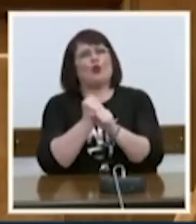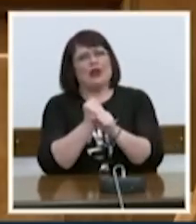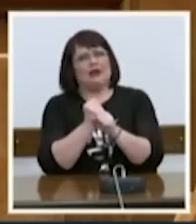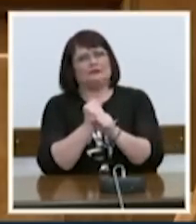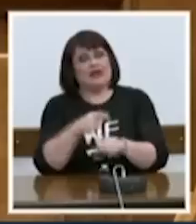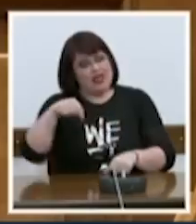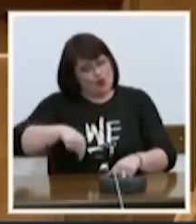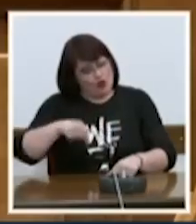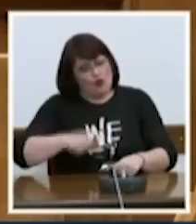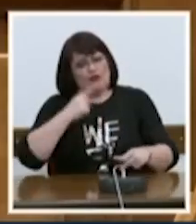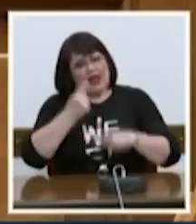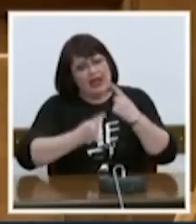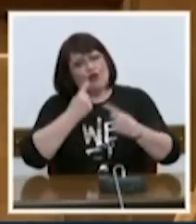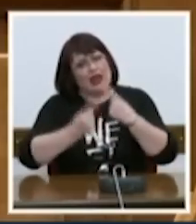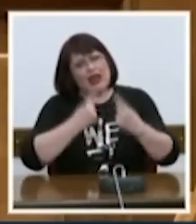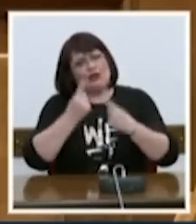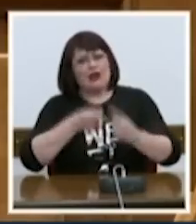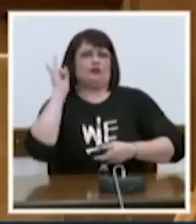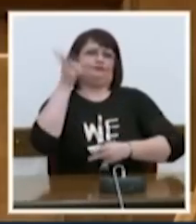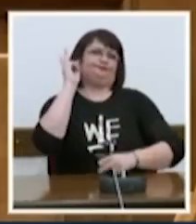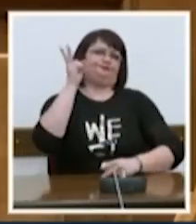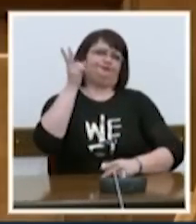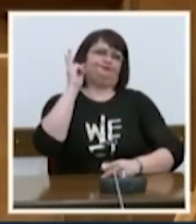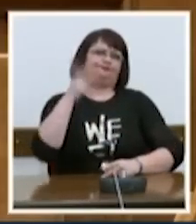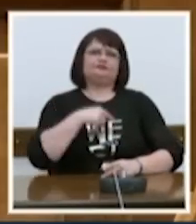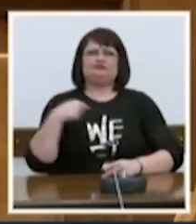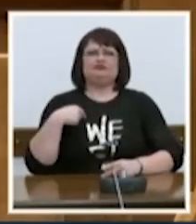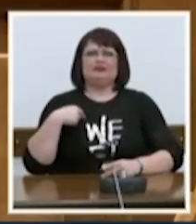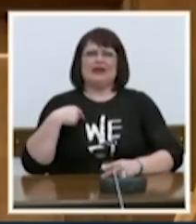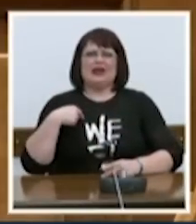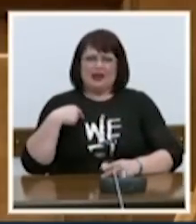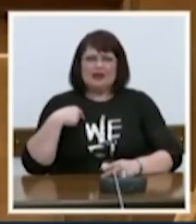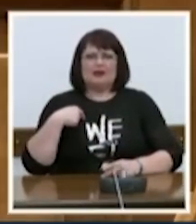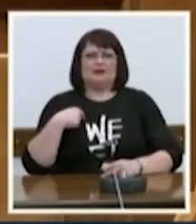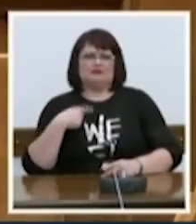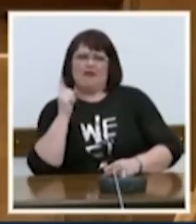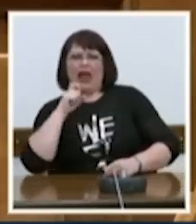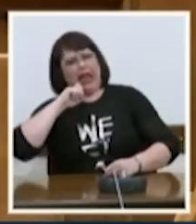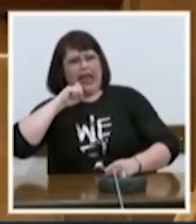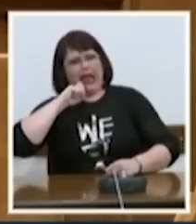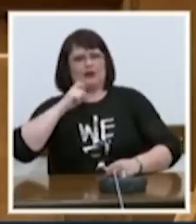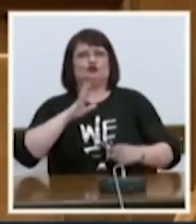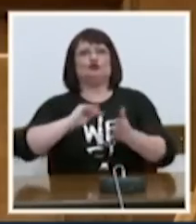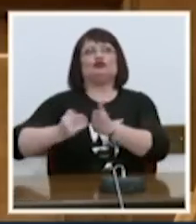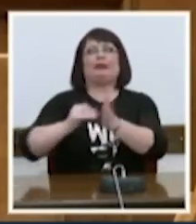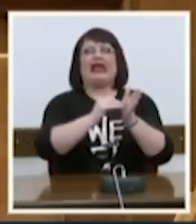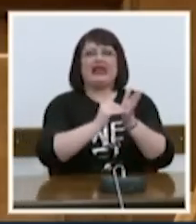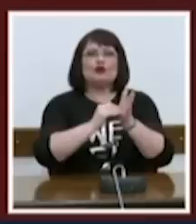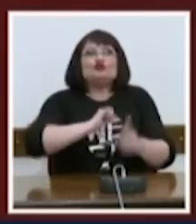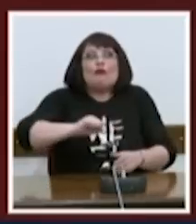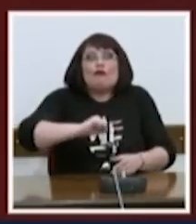τα λέμε, κυρίως να καταγγέλουμε την εργοδοτική τρομοκρατία, την οποία υφίστανται και θα υφίστανται οι